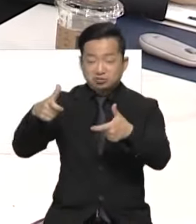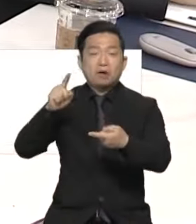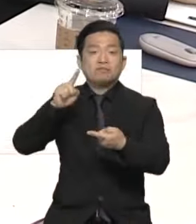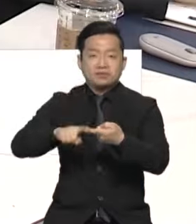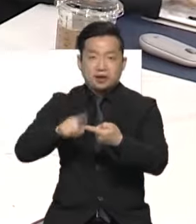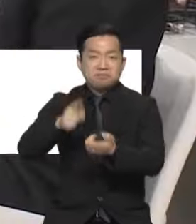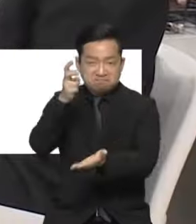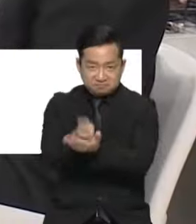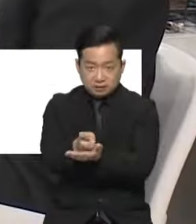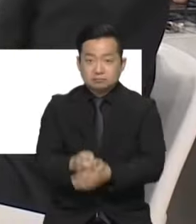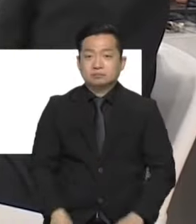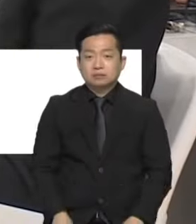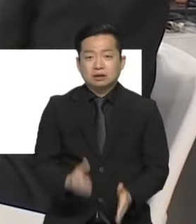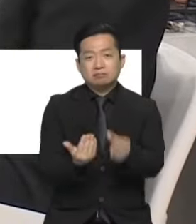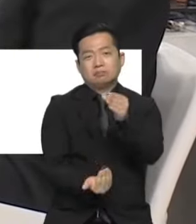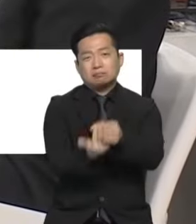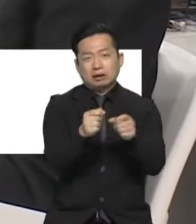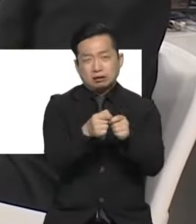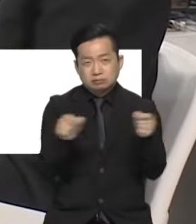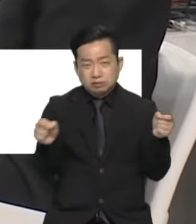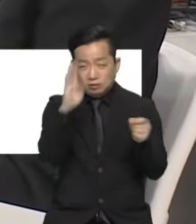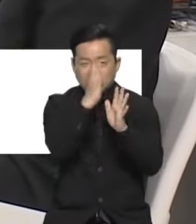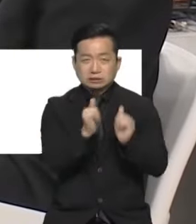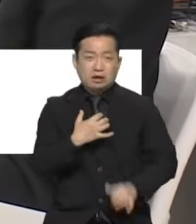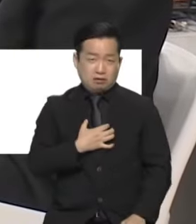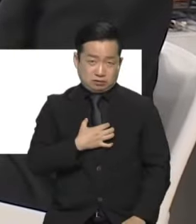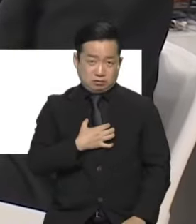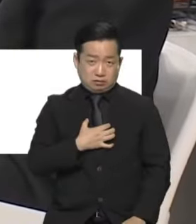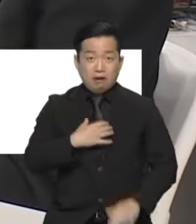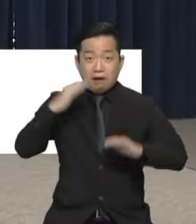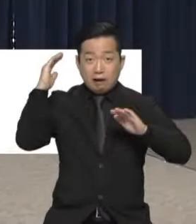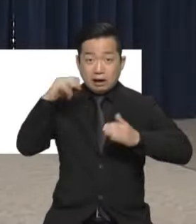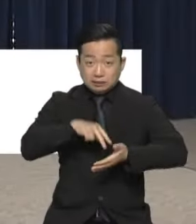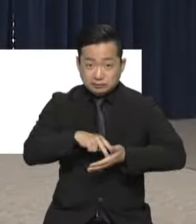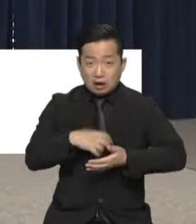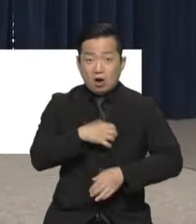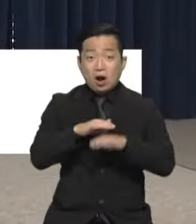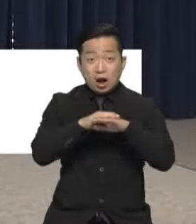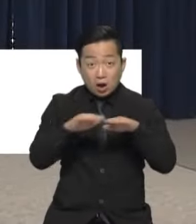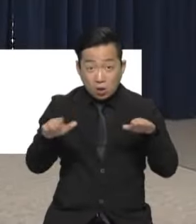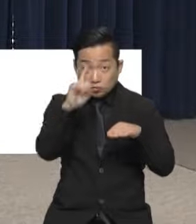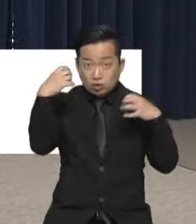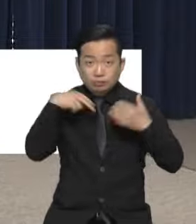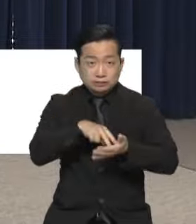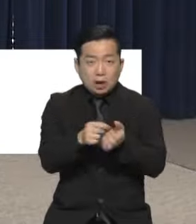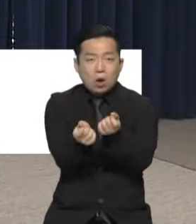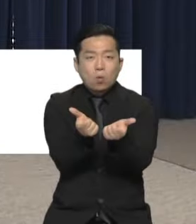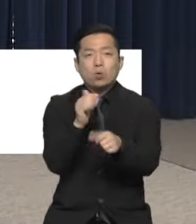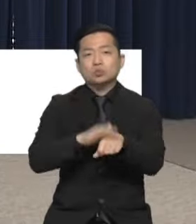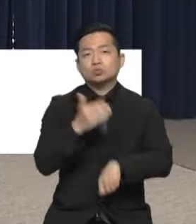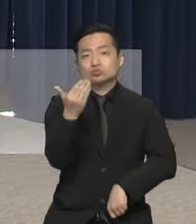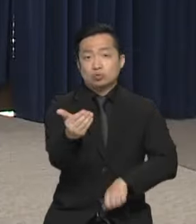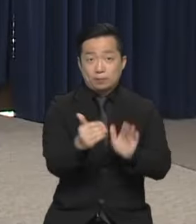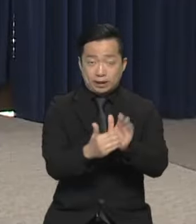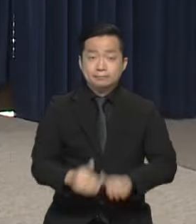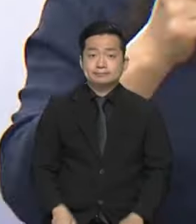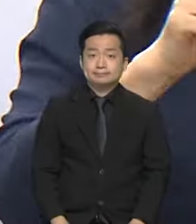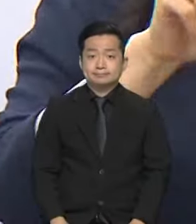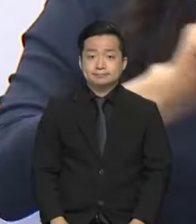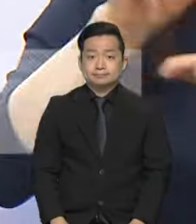그대로라면서도 사태 장기화로 인한 환자 불안과 수험생들의 불안 해소를 위해 정부가 유연성을 발휘했다고